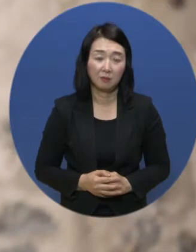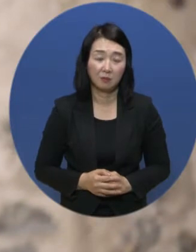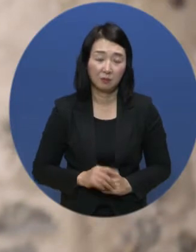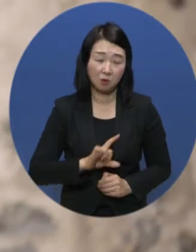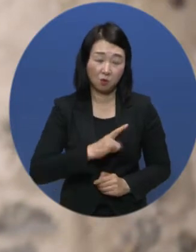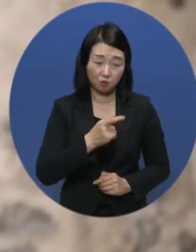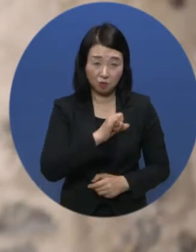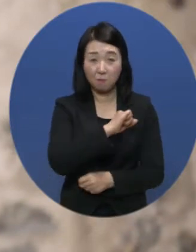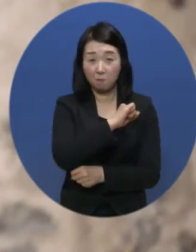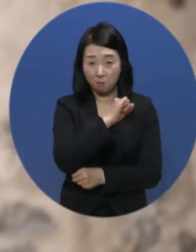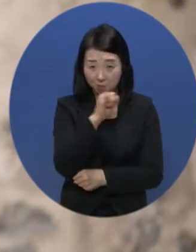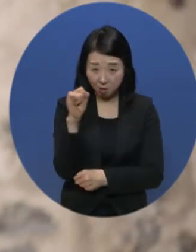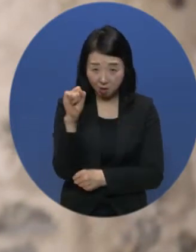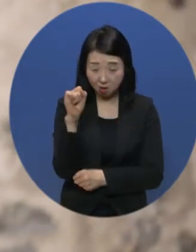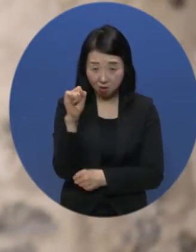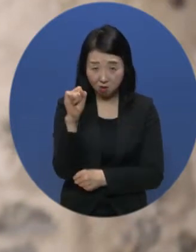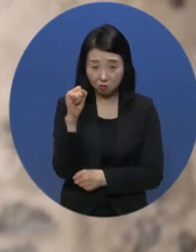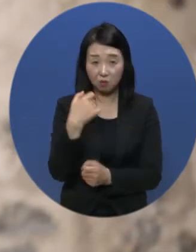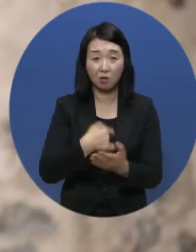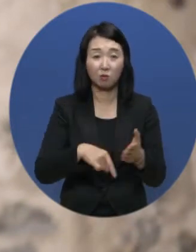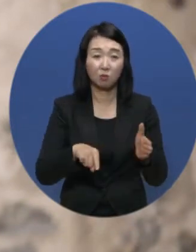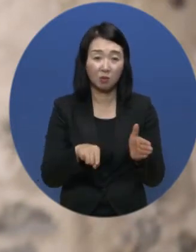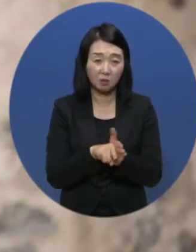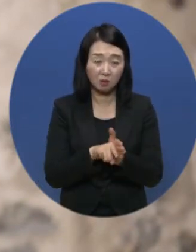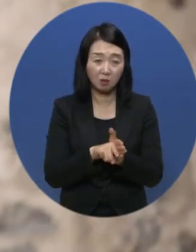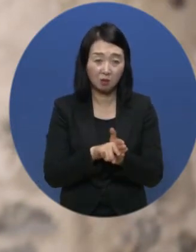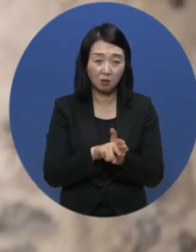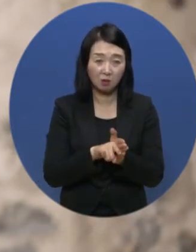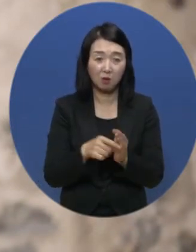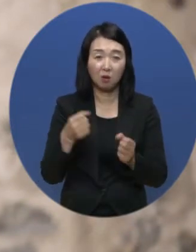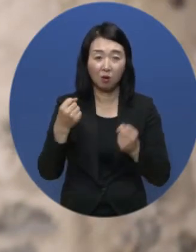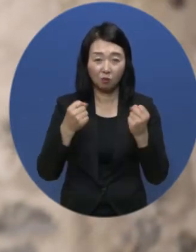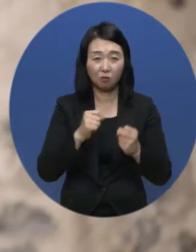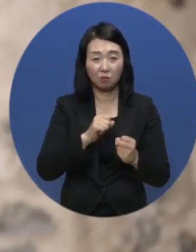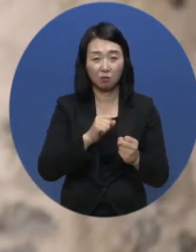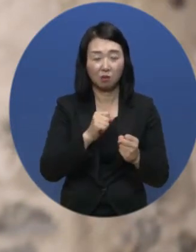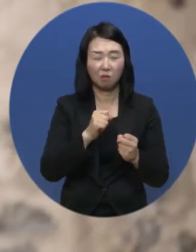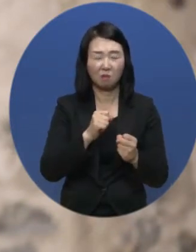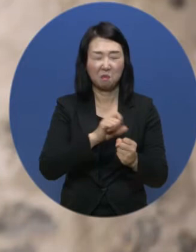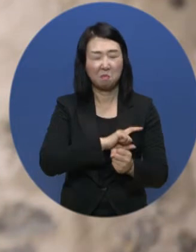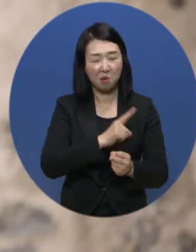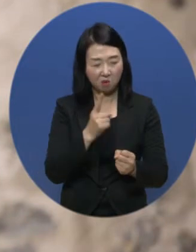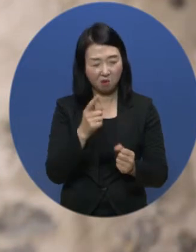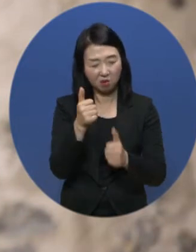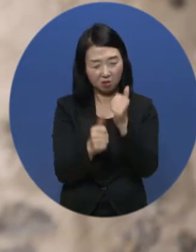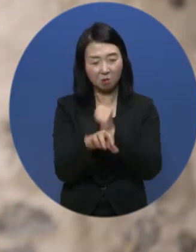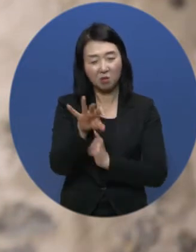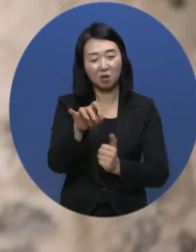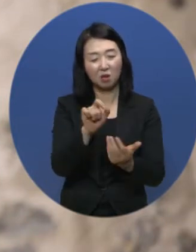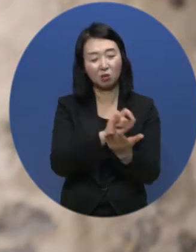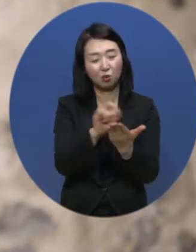운전면허증을 취득하기 위해 운전면허 시험장에서 서류를 작성해야 했습니다.